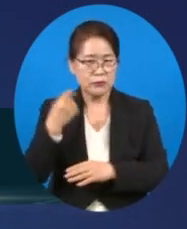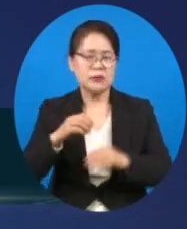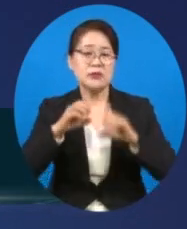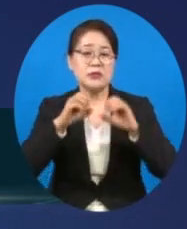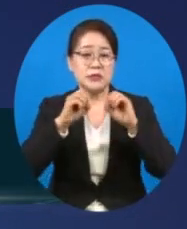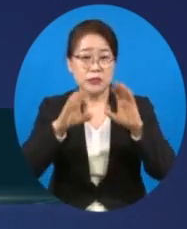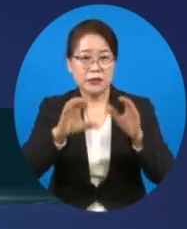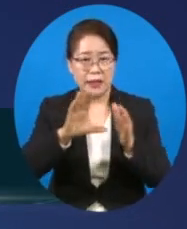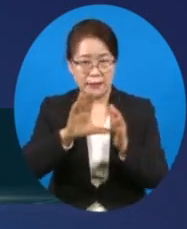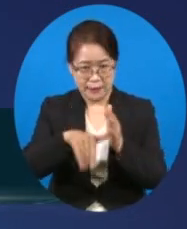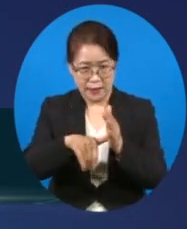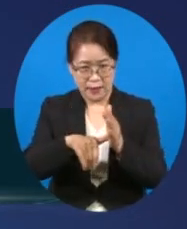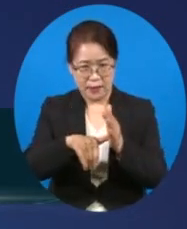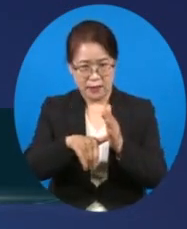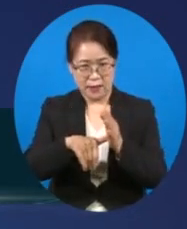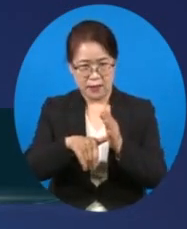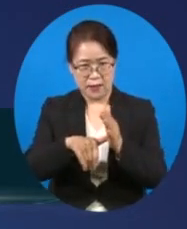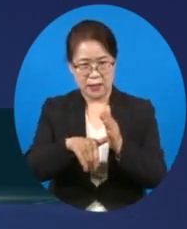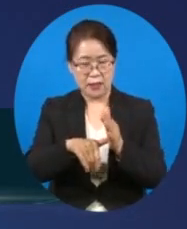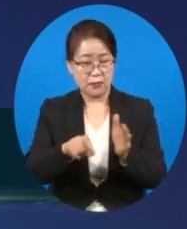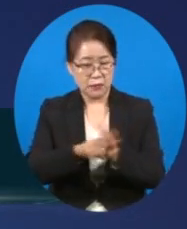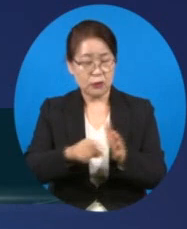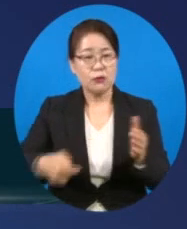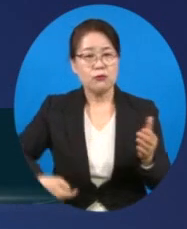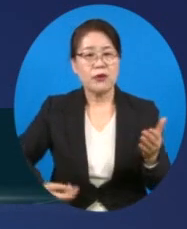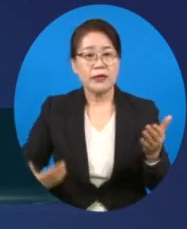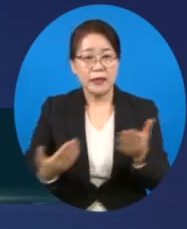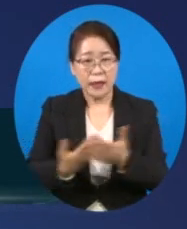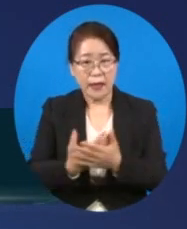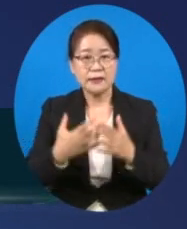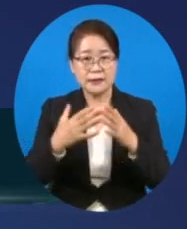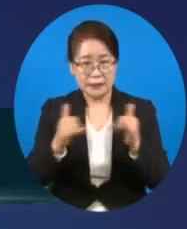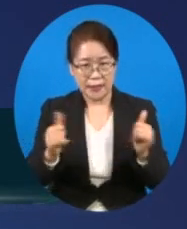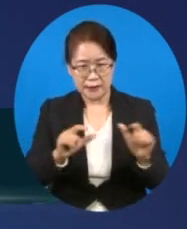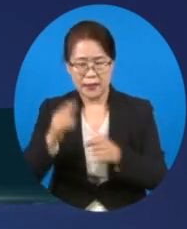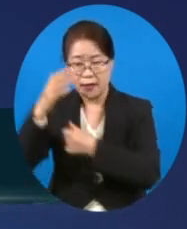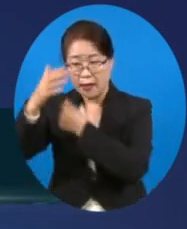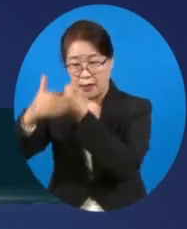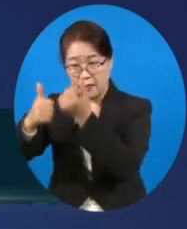때에 그 복음을 믿고 회개하는 자는 하나님께로부터